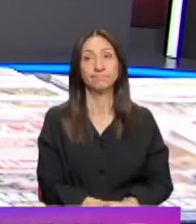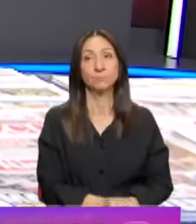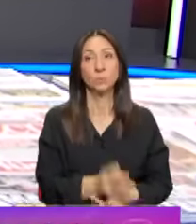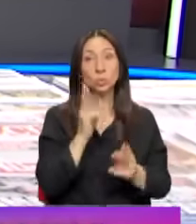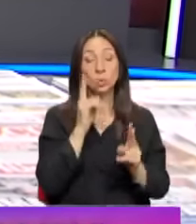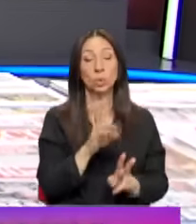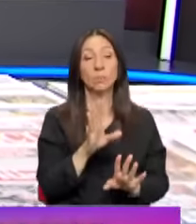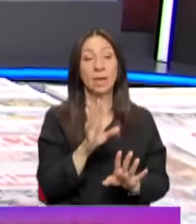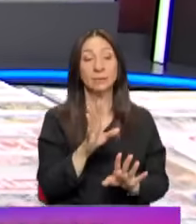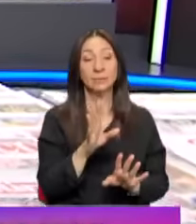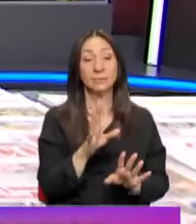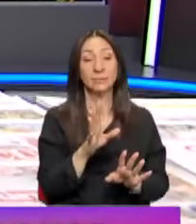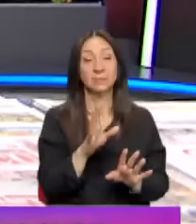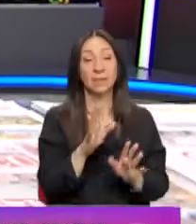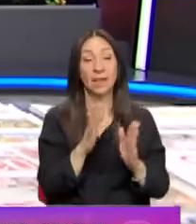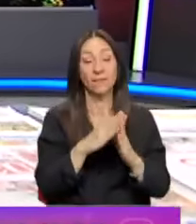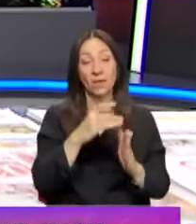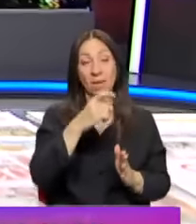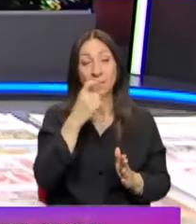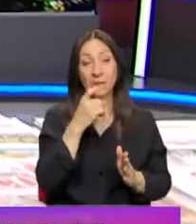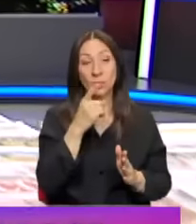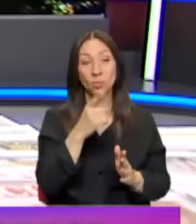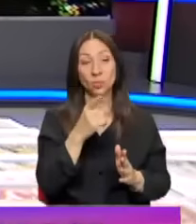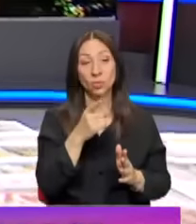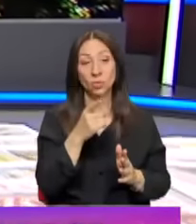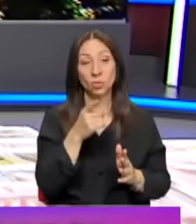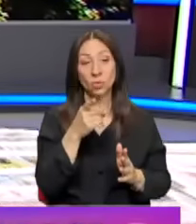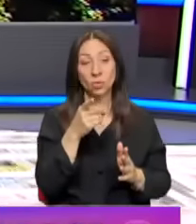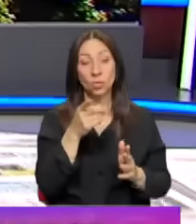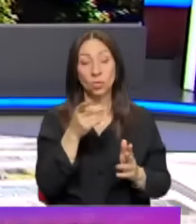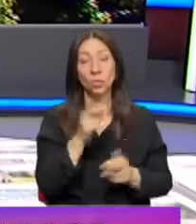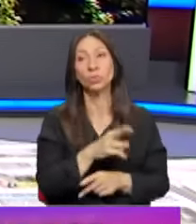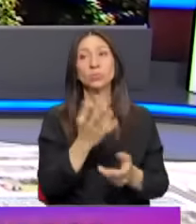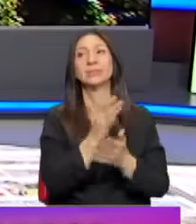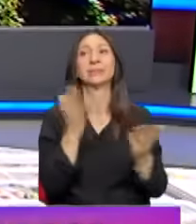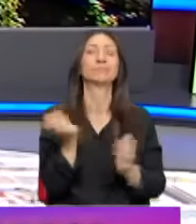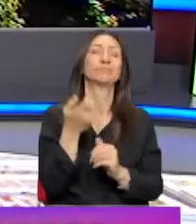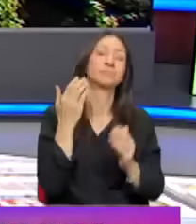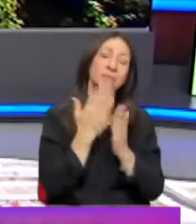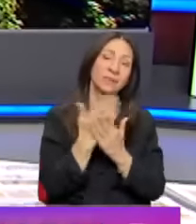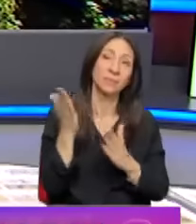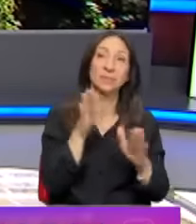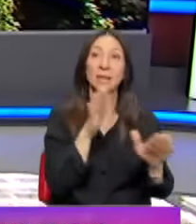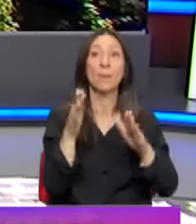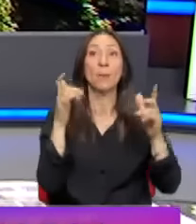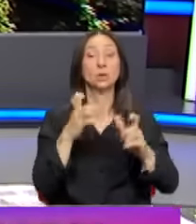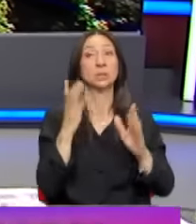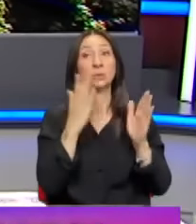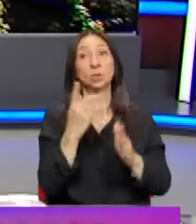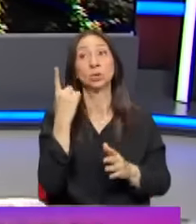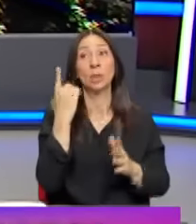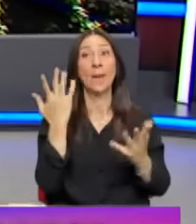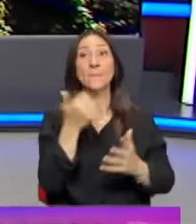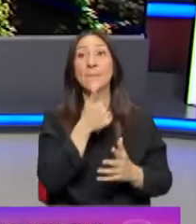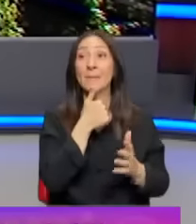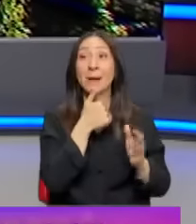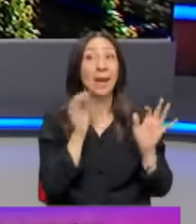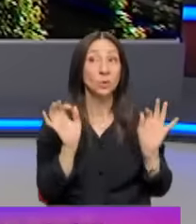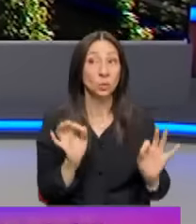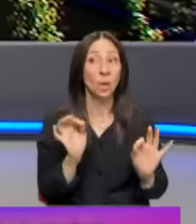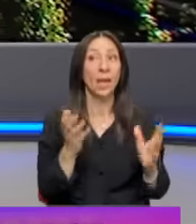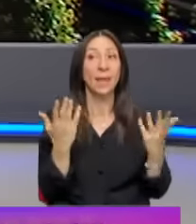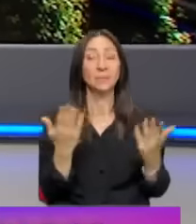Görünmeyen ve karşılığı verilmeyen ev emeği ve bunun can almış olması. Devam edelim. Deprem bölgesine gideceğiz. Dün hem Babalar